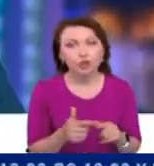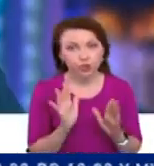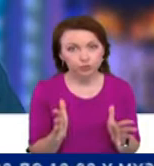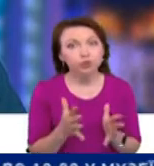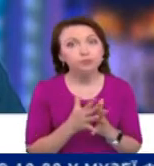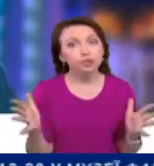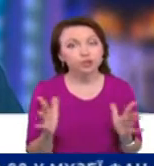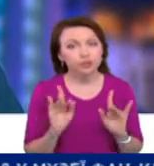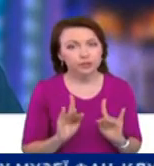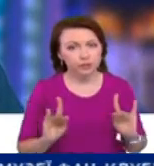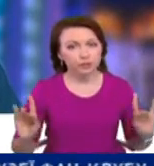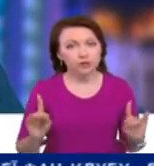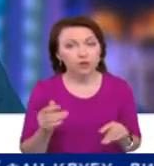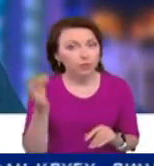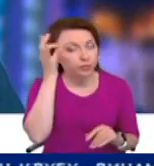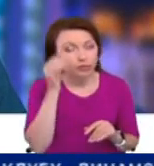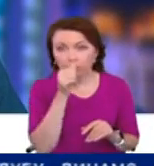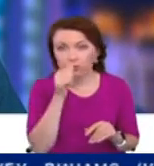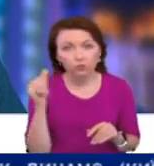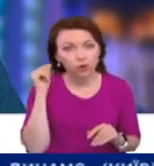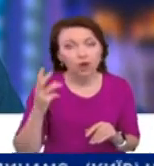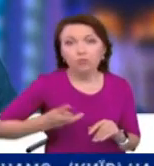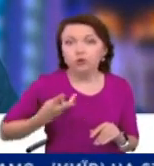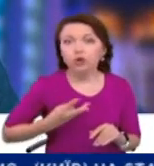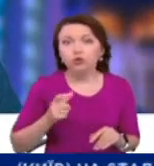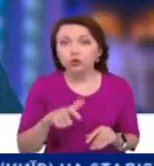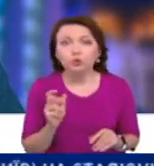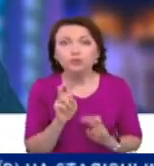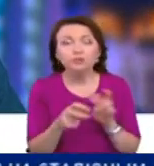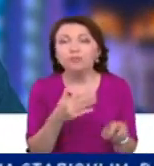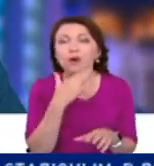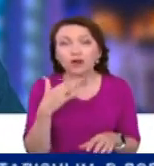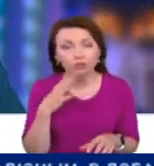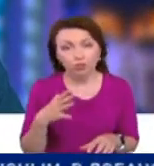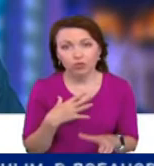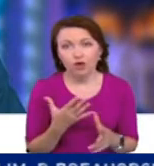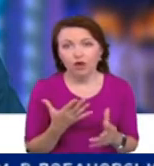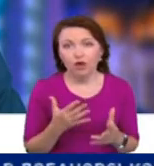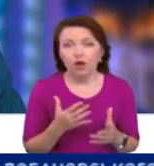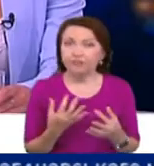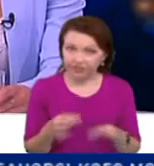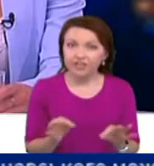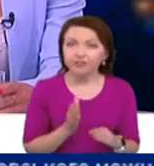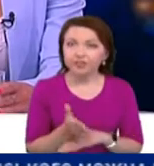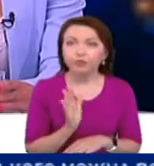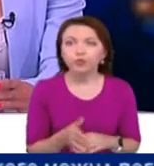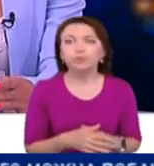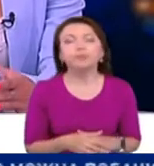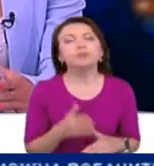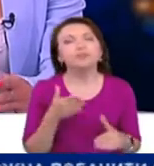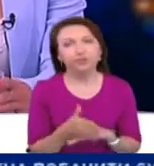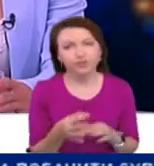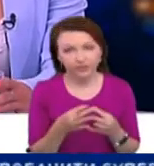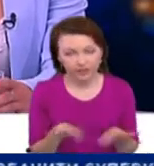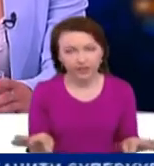глядацьких місць? Бо я пам'ятаю, в минулі роки бажаючих було дуже багато. Чи так само буде вільний вхід? Вхід вільний